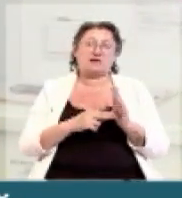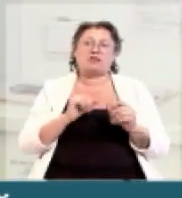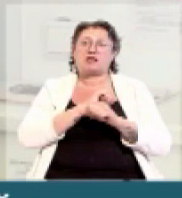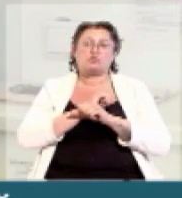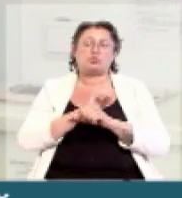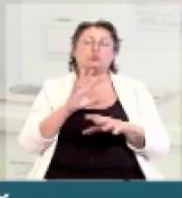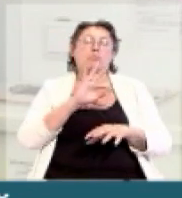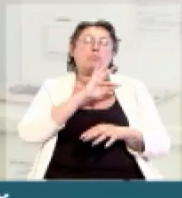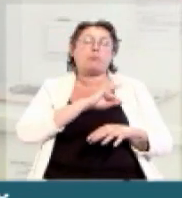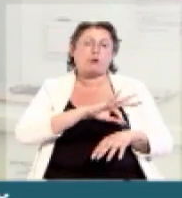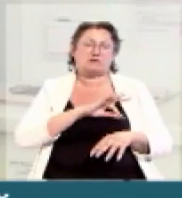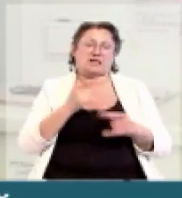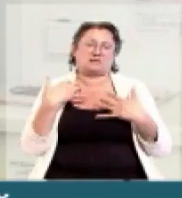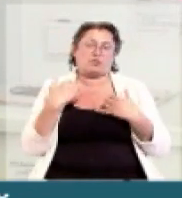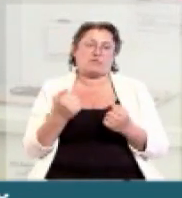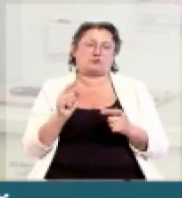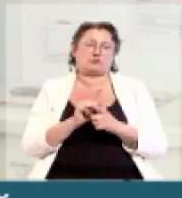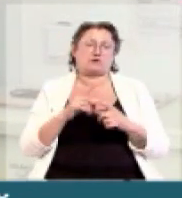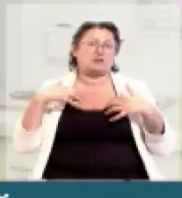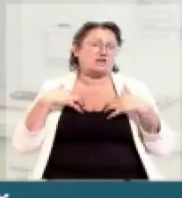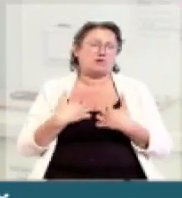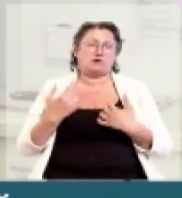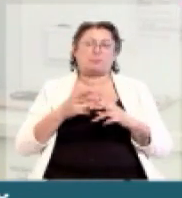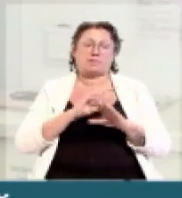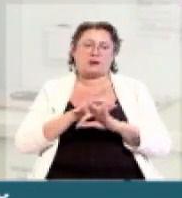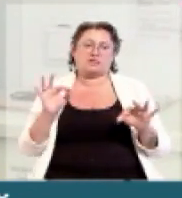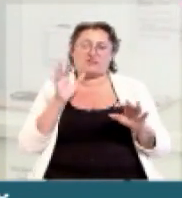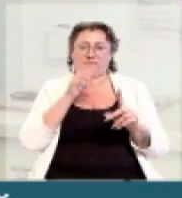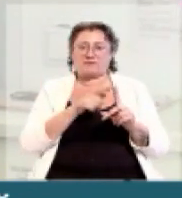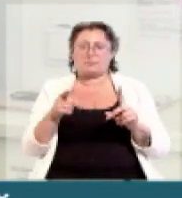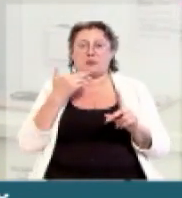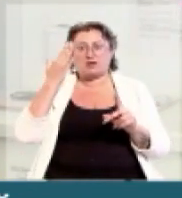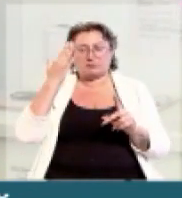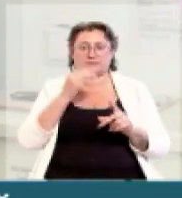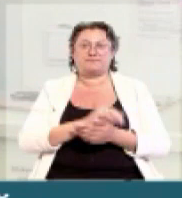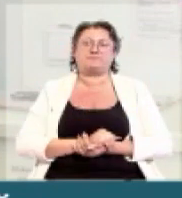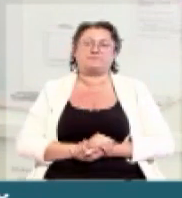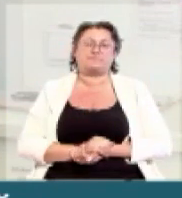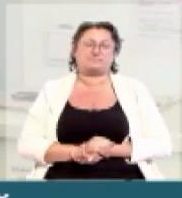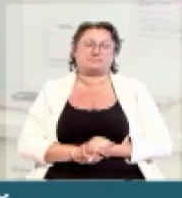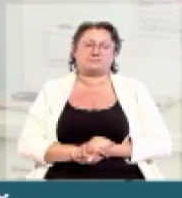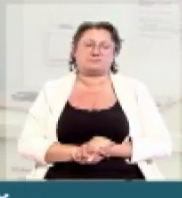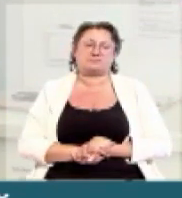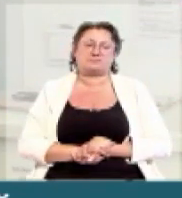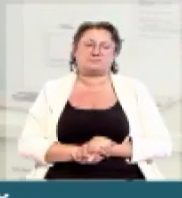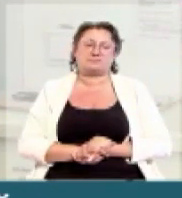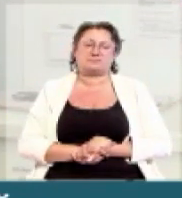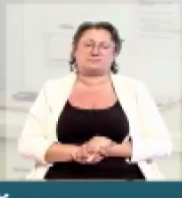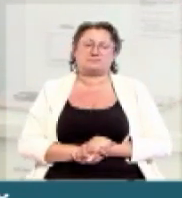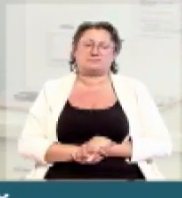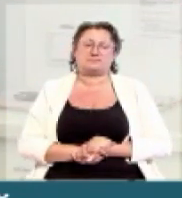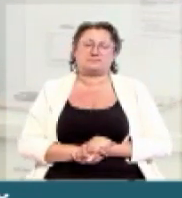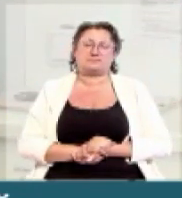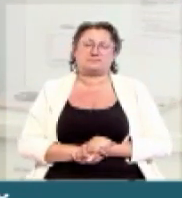досуг с пользой для здоровья, чтобы не омрачить это прекрасное время года. Маргарита Иванова, Тимерлан Джамбулов,